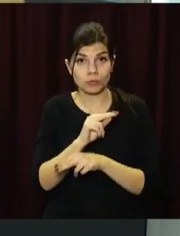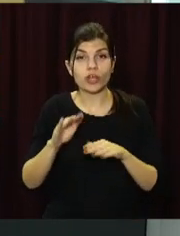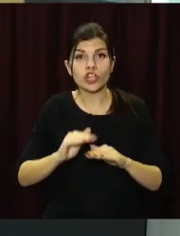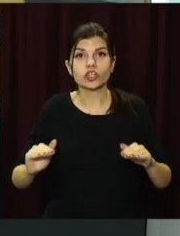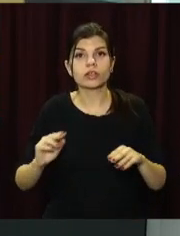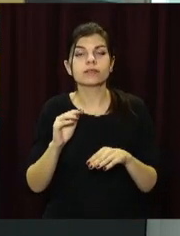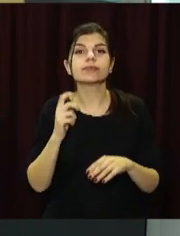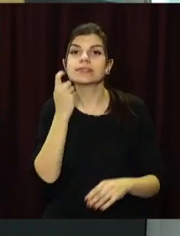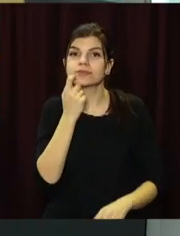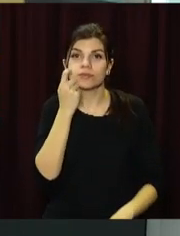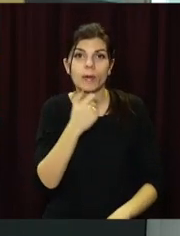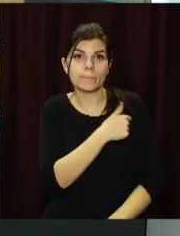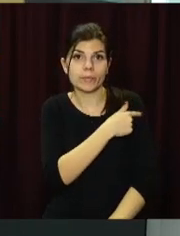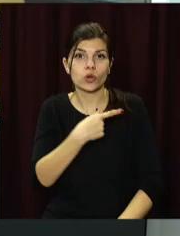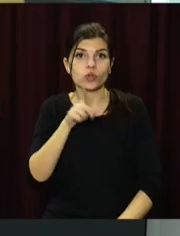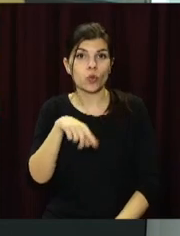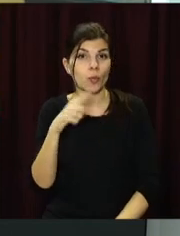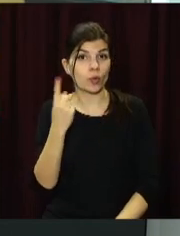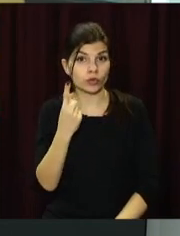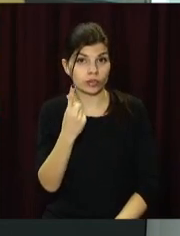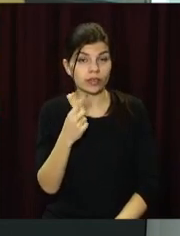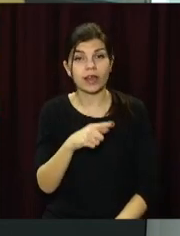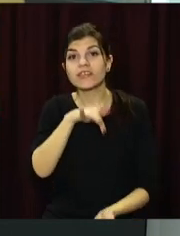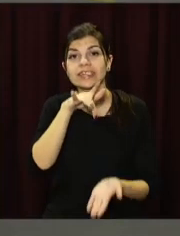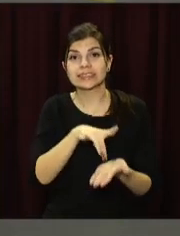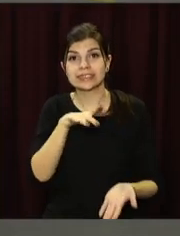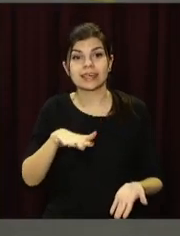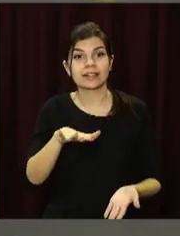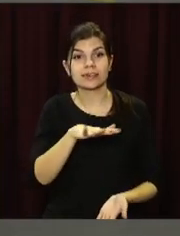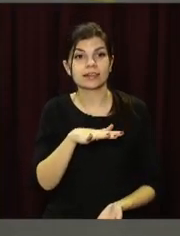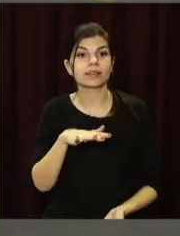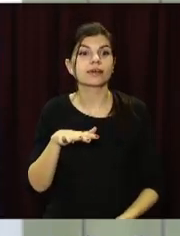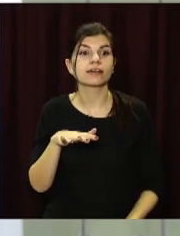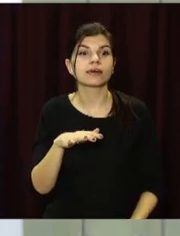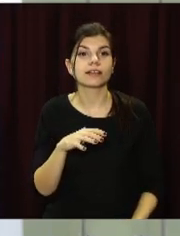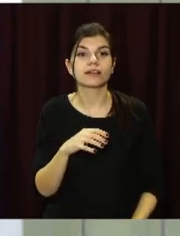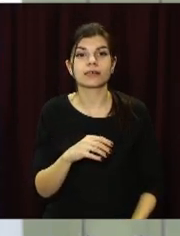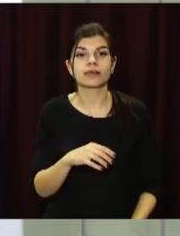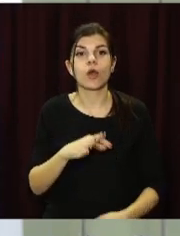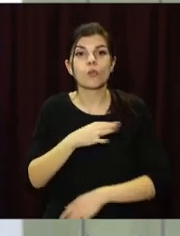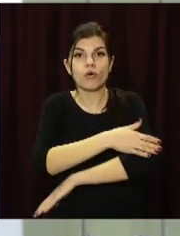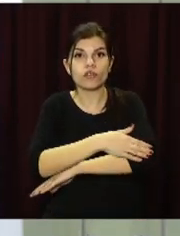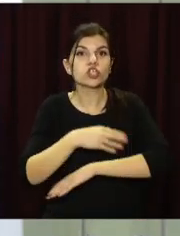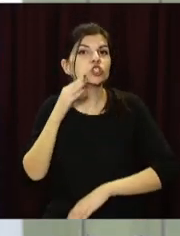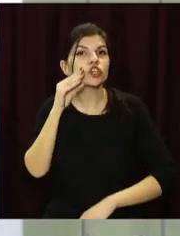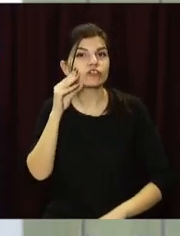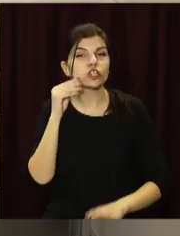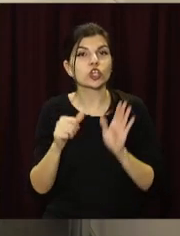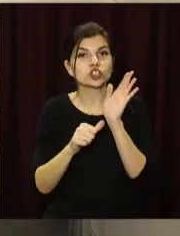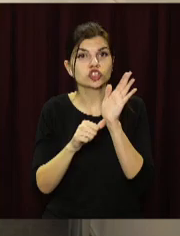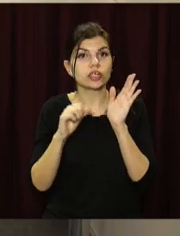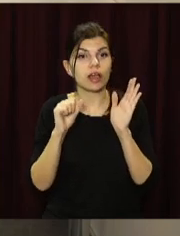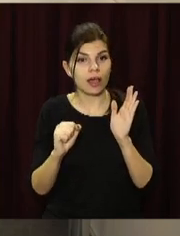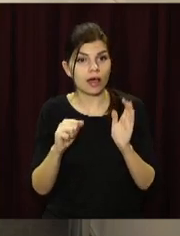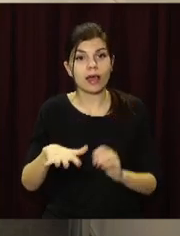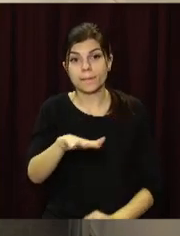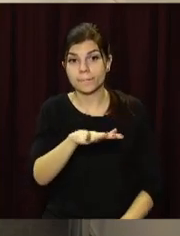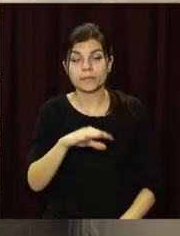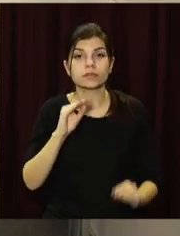відділення стоматологічної поліклініки номер 1. Воно в центрі первинної медико-санітарної допомоги по вулиці Шевченка, 6А.